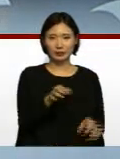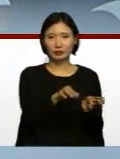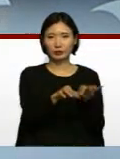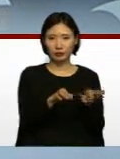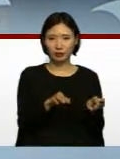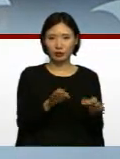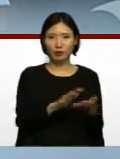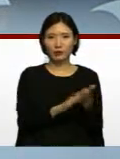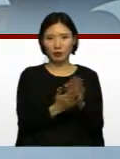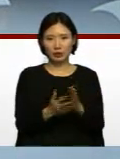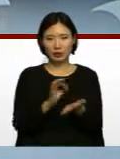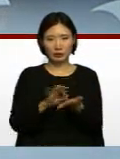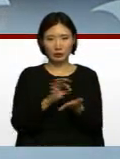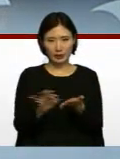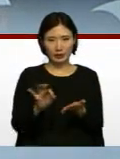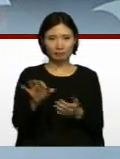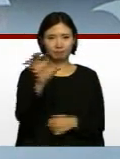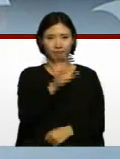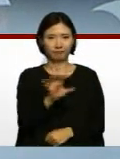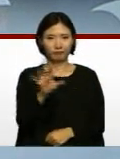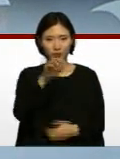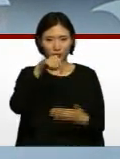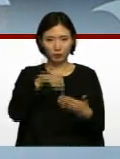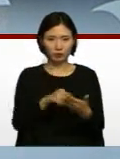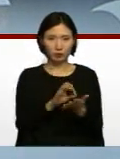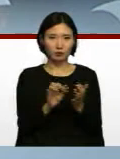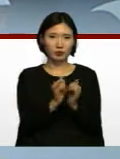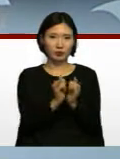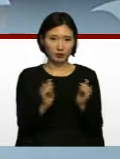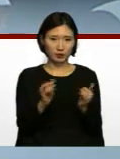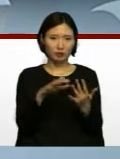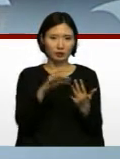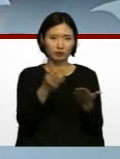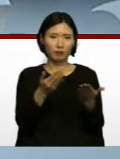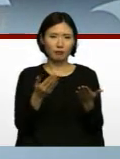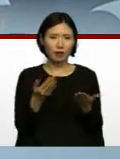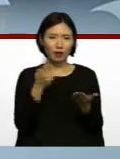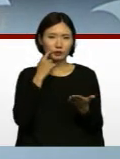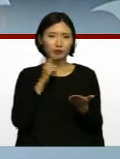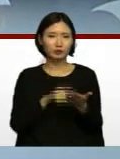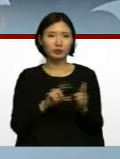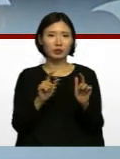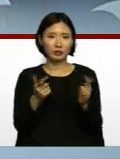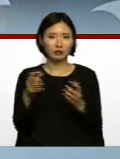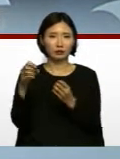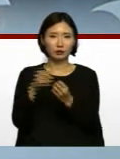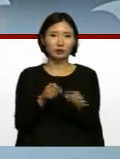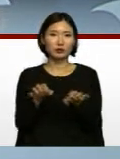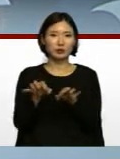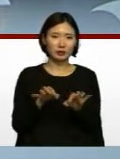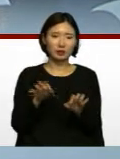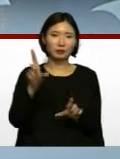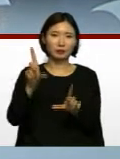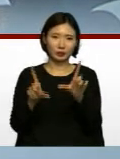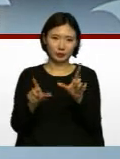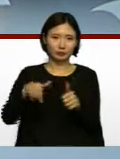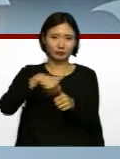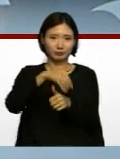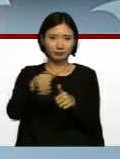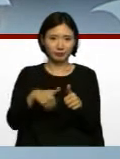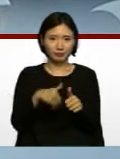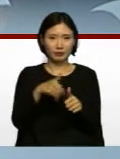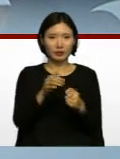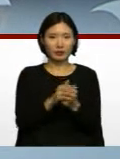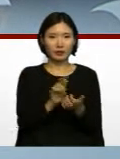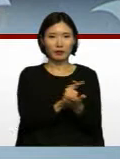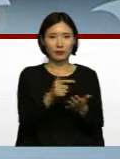대형마트와 달라진 소비 패턴 속에서 소비자들의 선택을 받는 것이 쉽지 않은 게 전통시장의 현실인데요. 가평